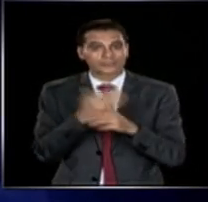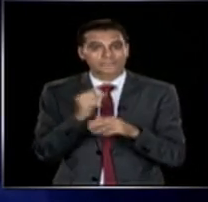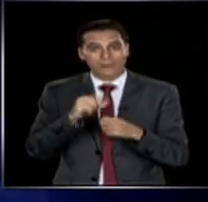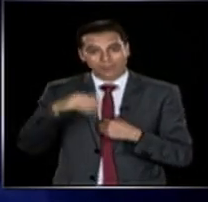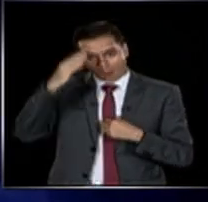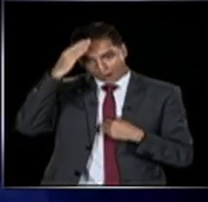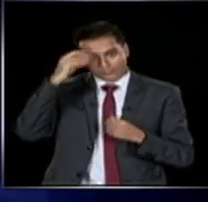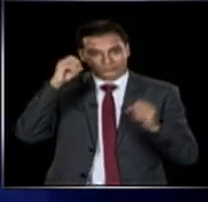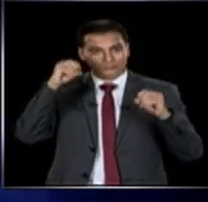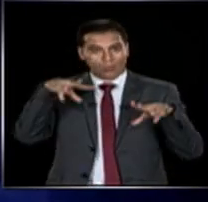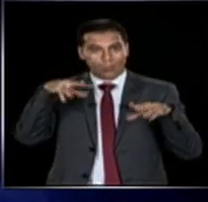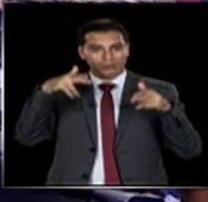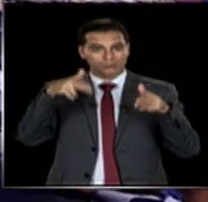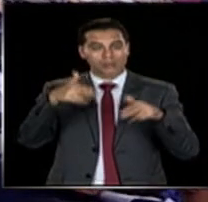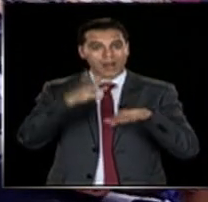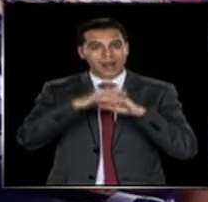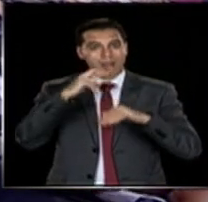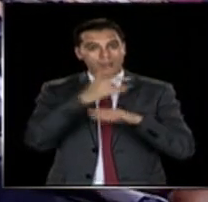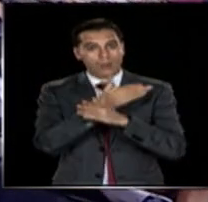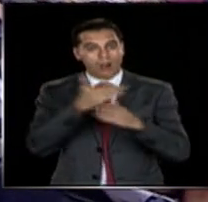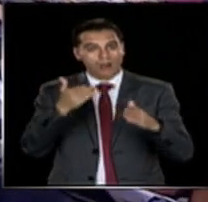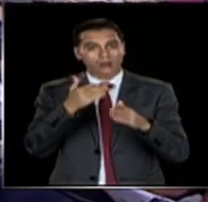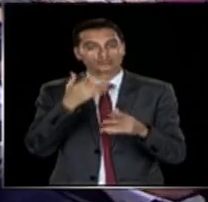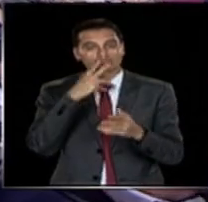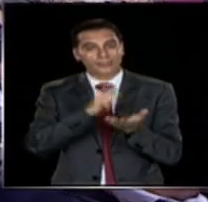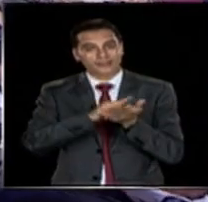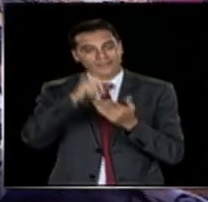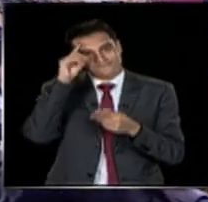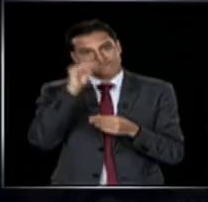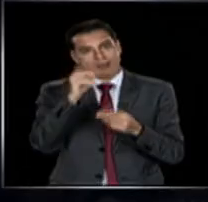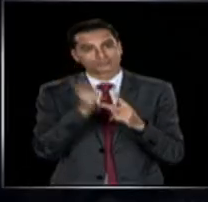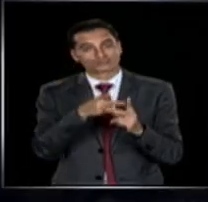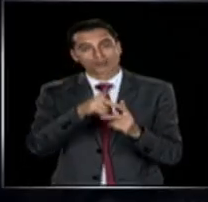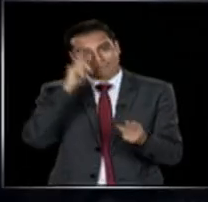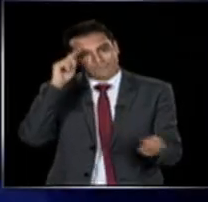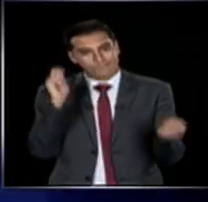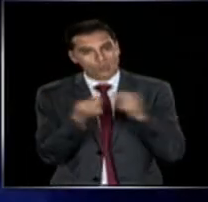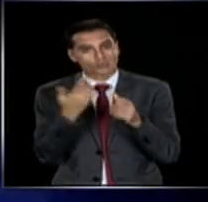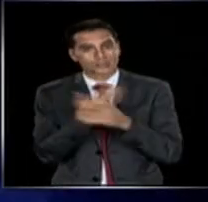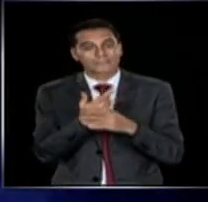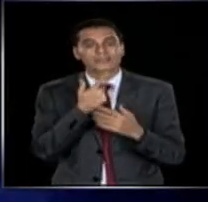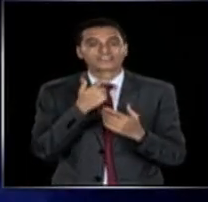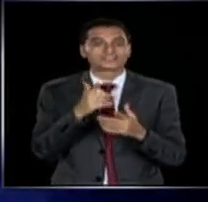العباقره وتسليط الضوء على قادرون باختلاف هي رساله ان احنا نشوف احتياجاتهم ايه عشان نقدر ننفذ اللي هم محتاجينه.